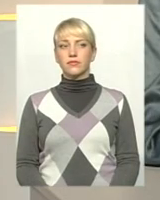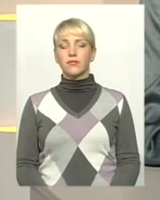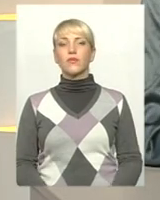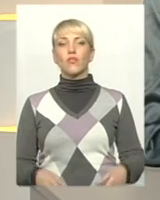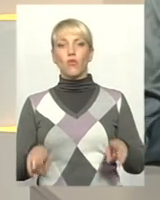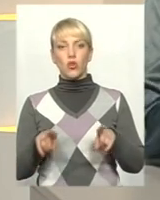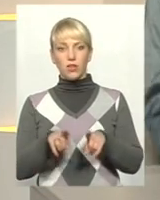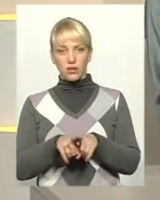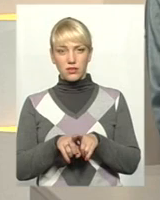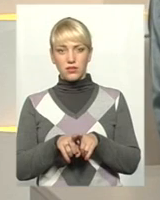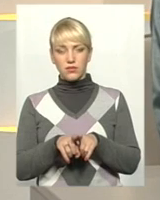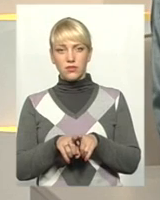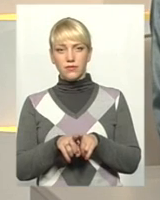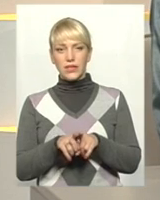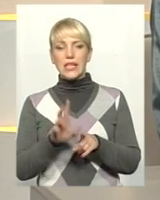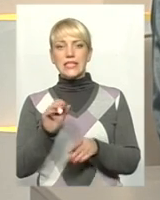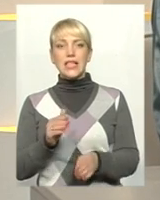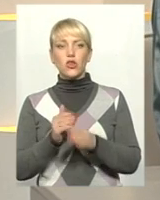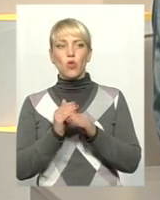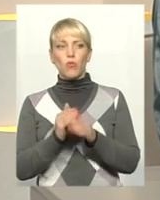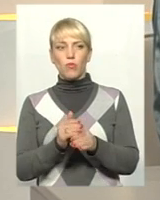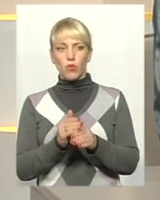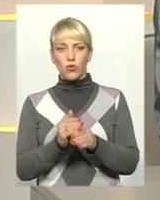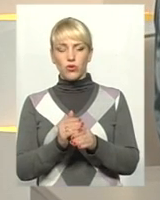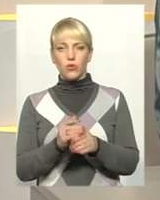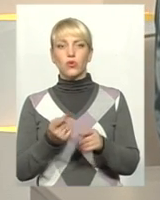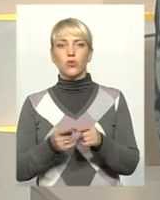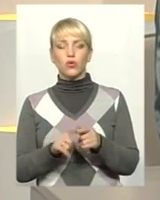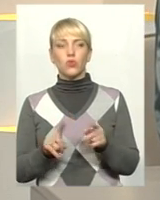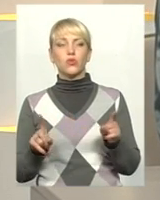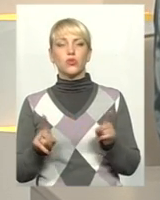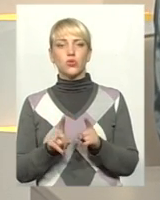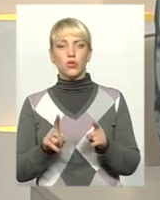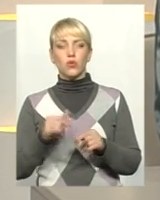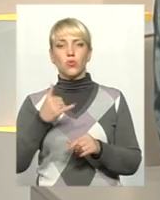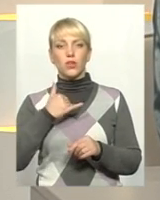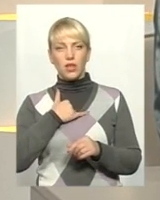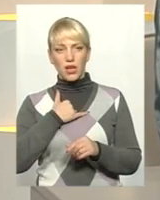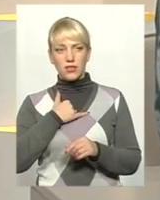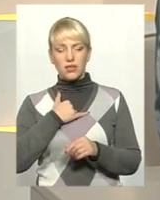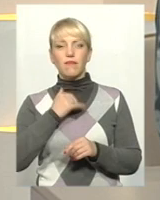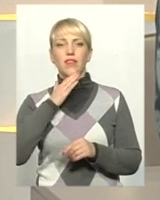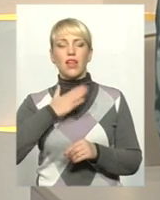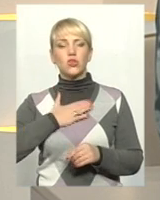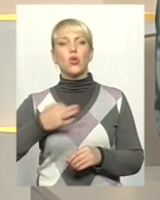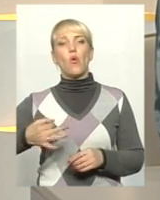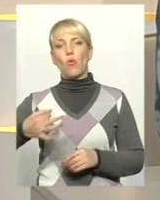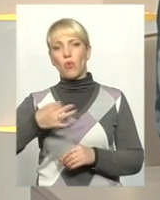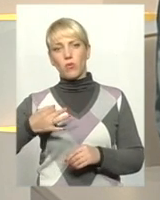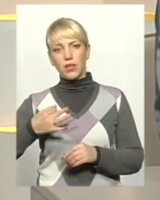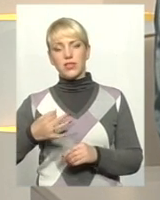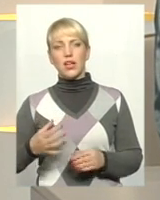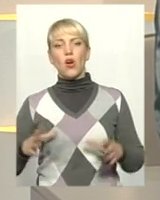Отак він за допомогою того, що в нашій області